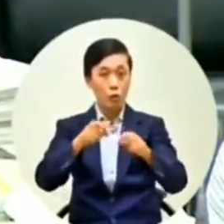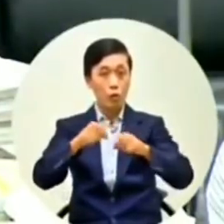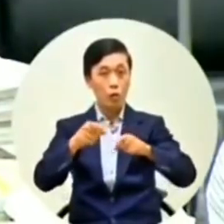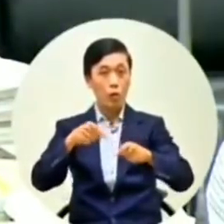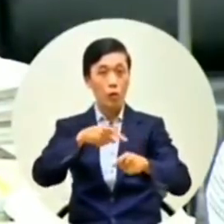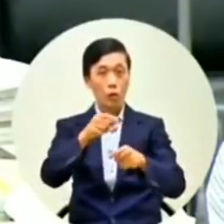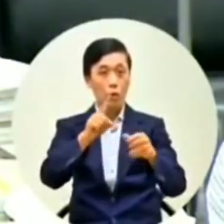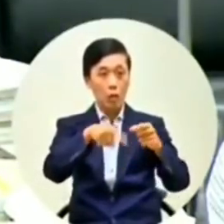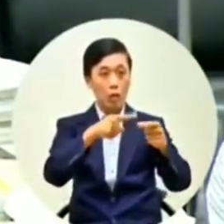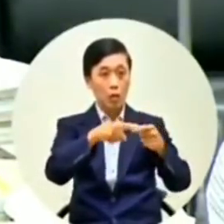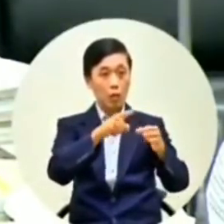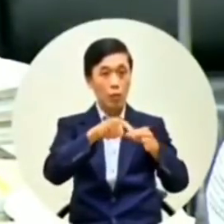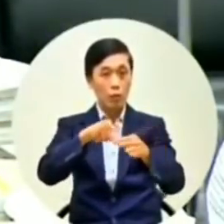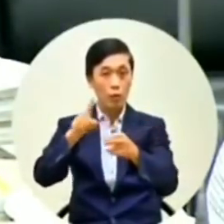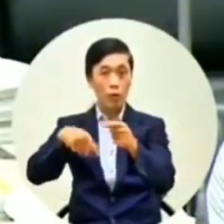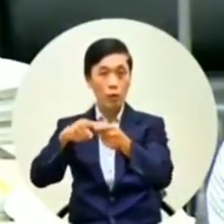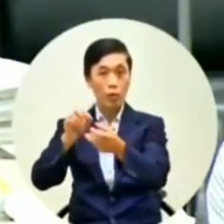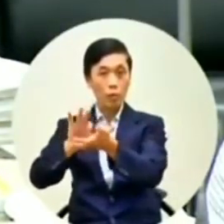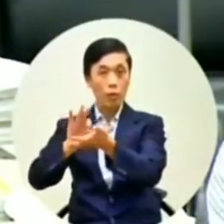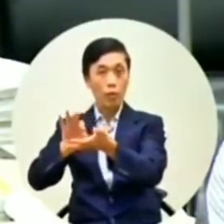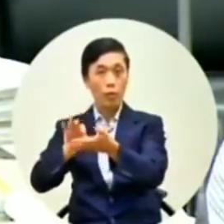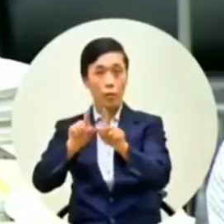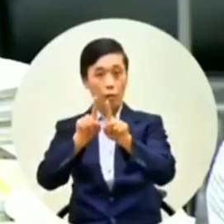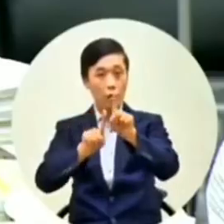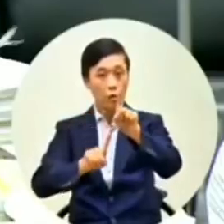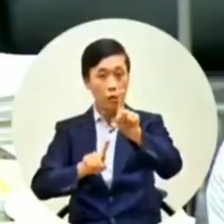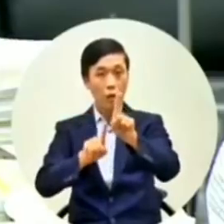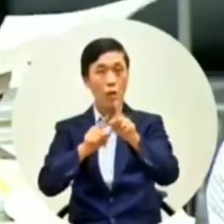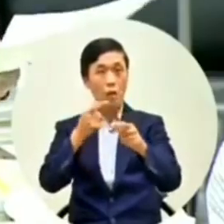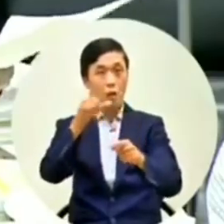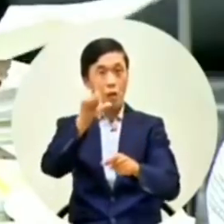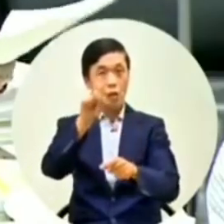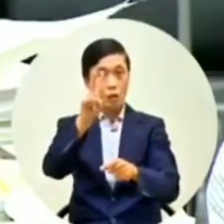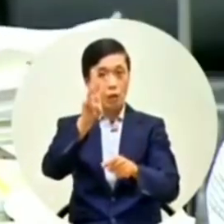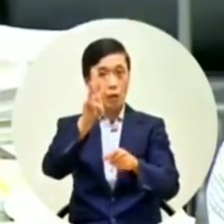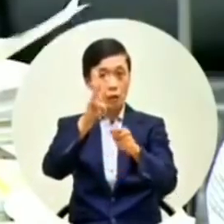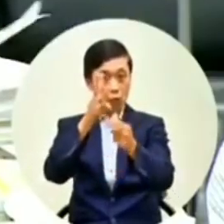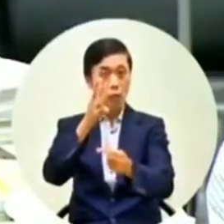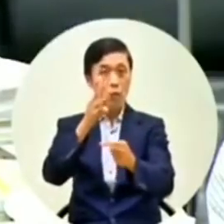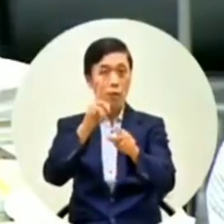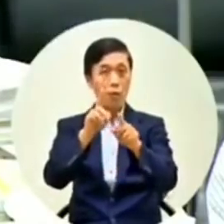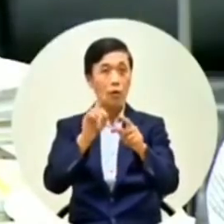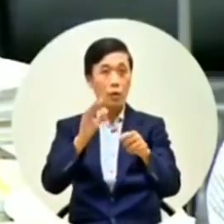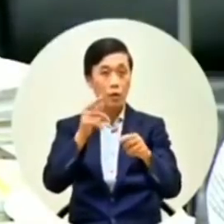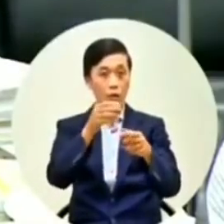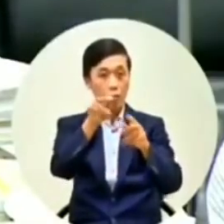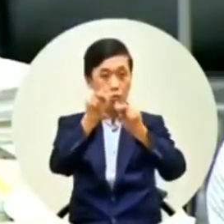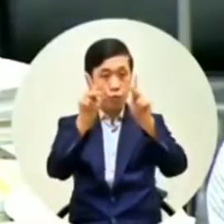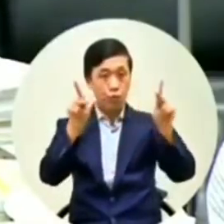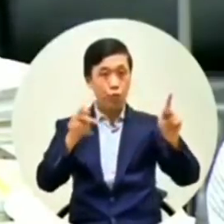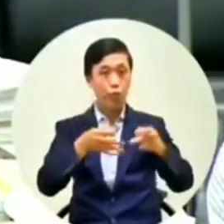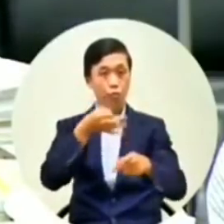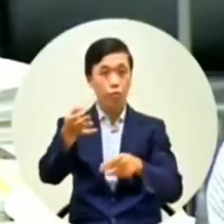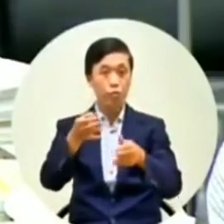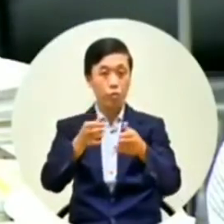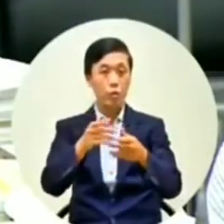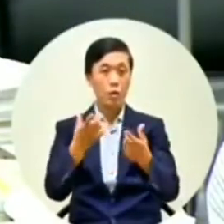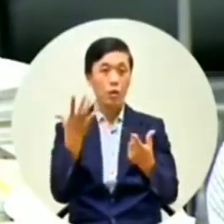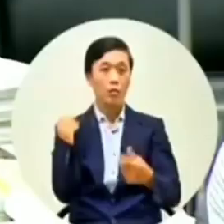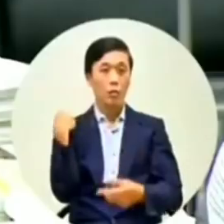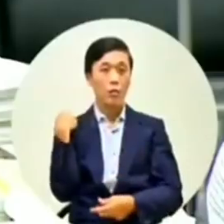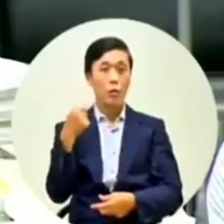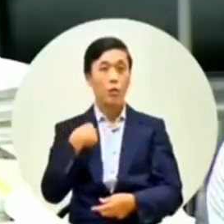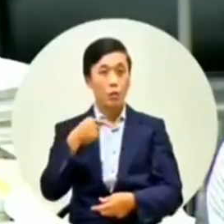的税入税出的部分呢，这个差短的部分是63，但是我们还是举债在支应啊。我要讲的是，体